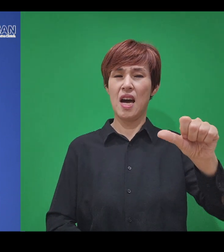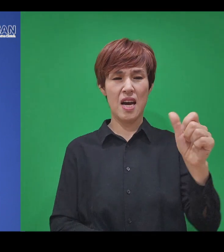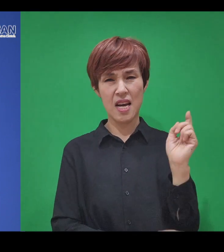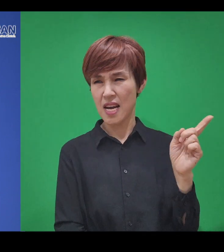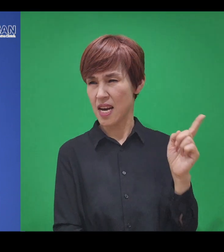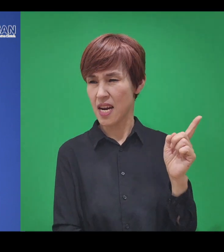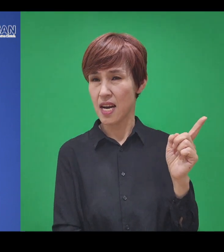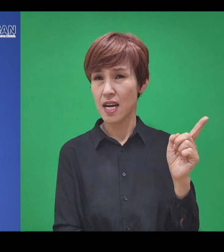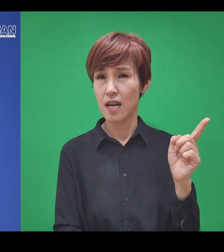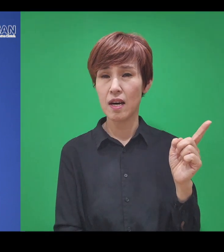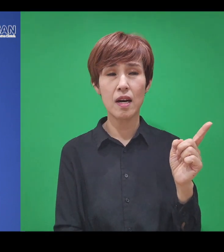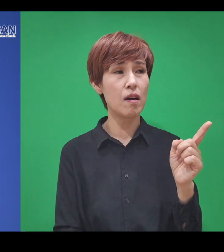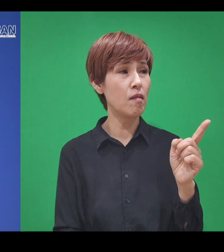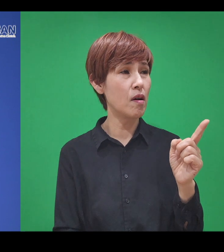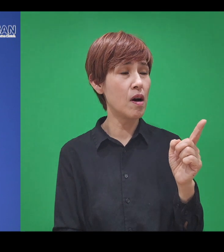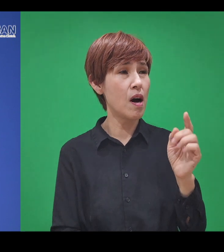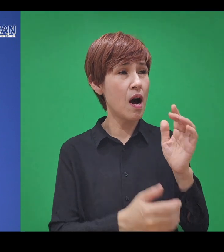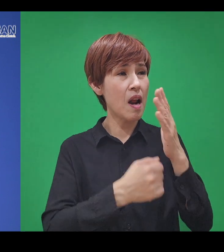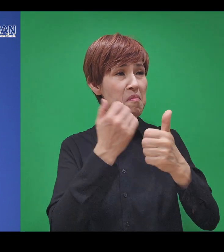이름을 모독했기 때문입니다.